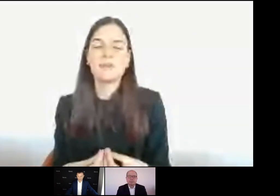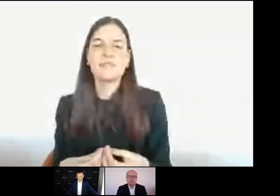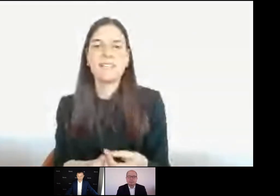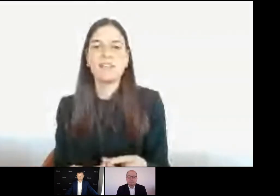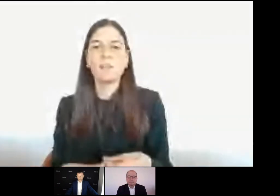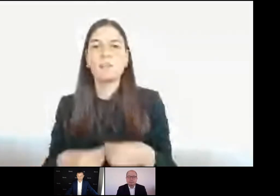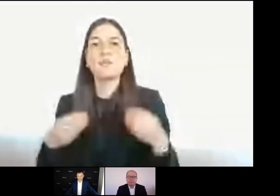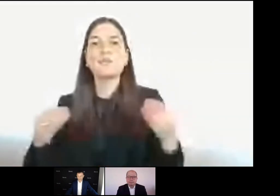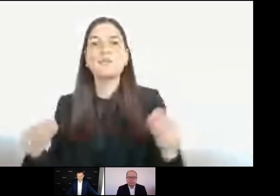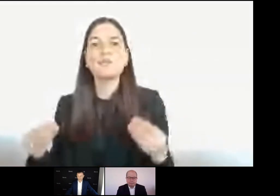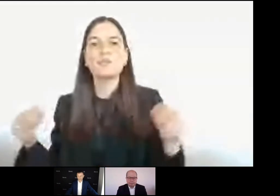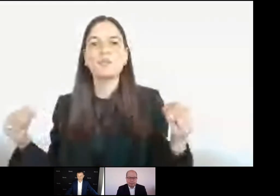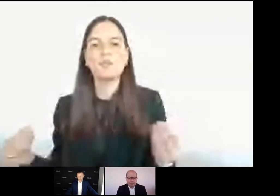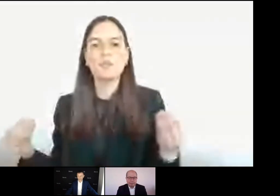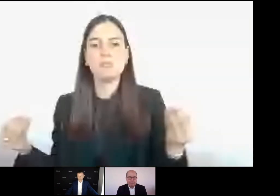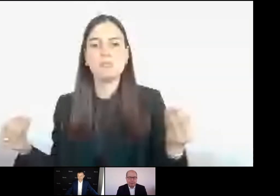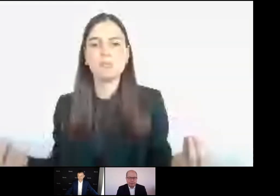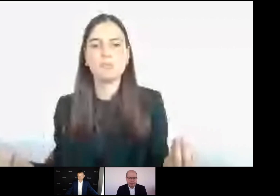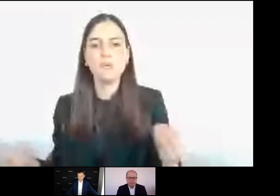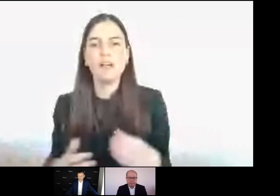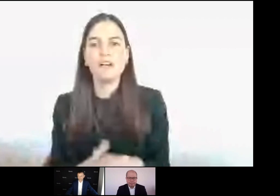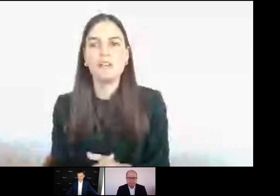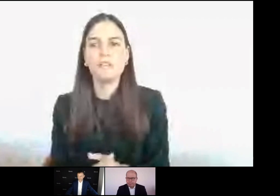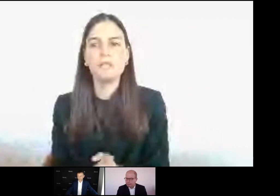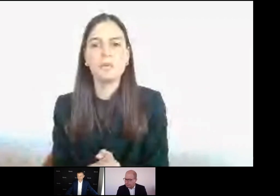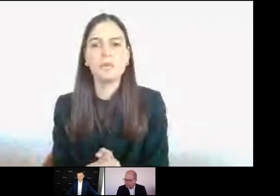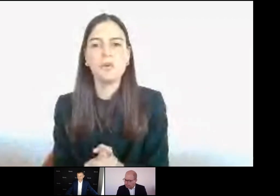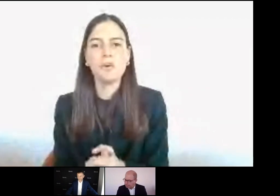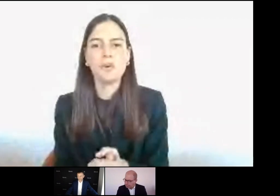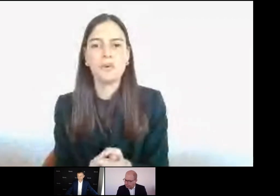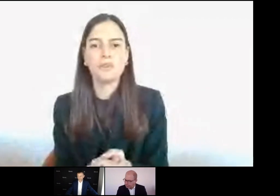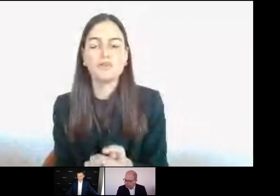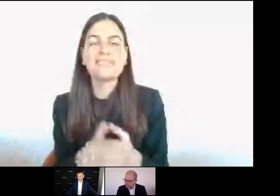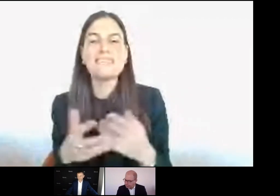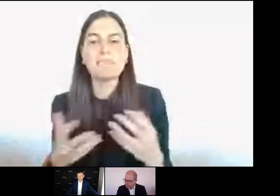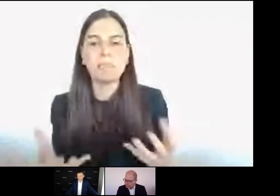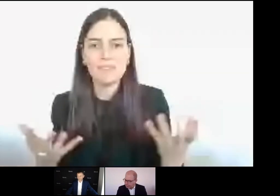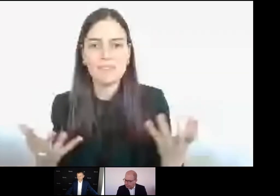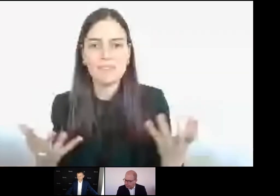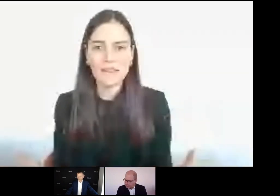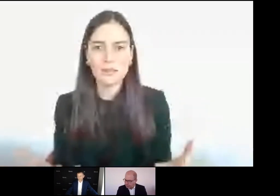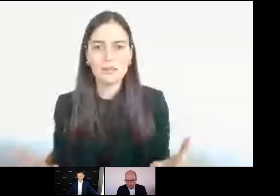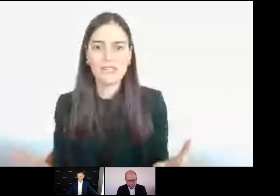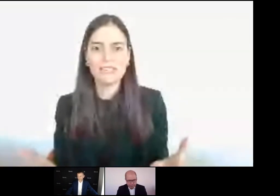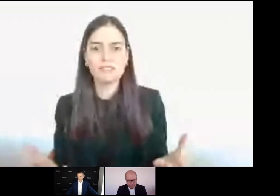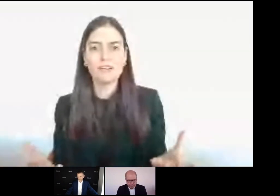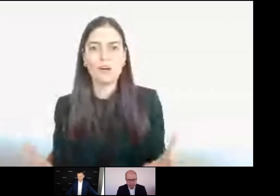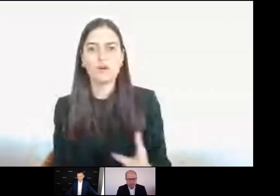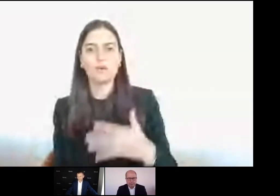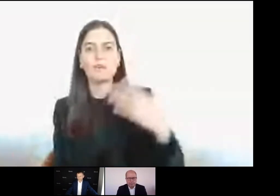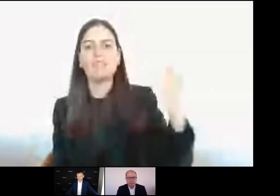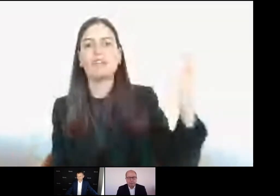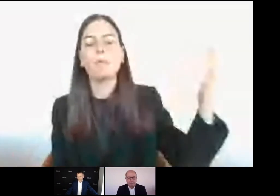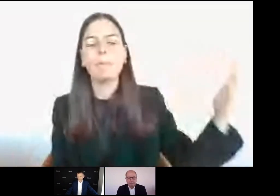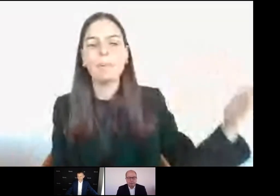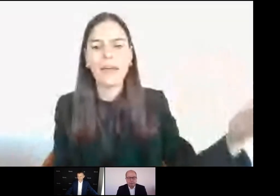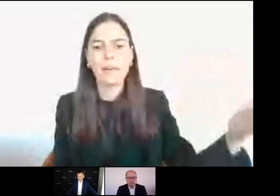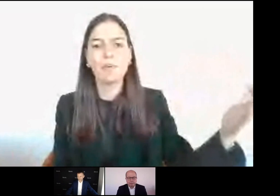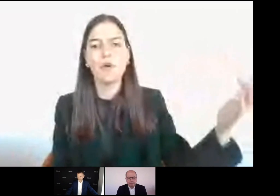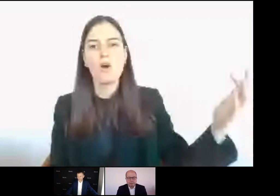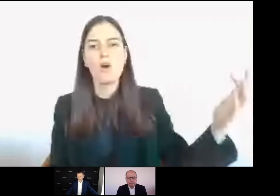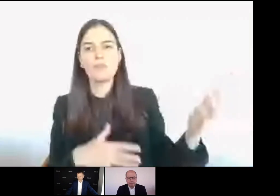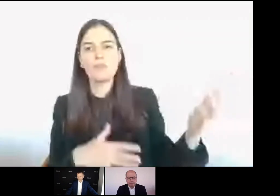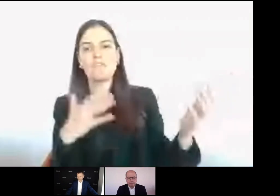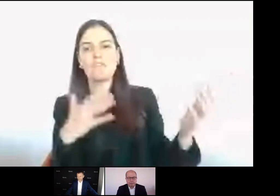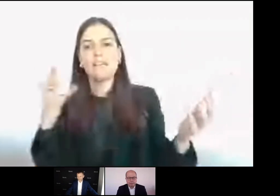et hier aussi, il y avait beaucoup de types d'épargne retraite différentes. On avait le